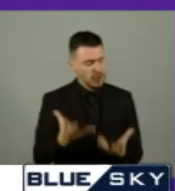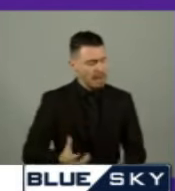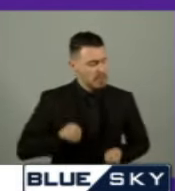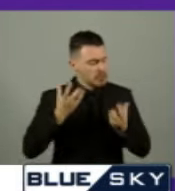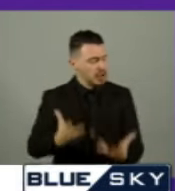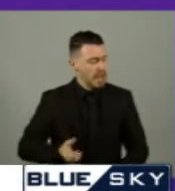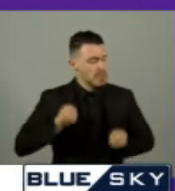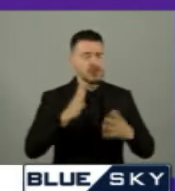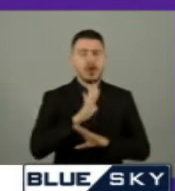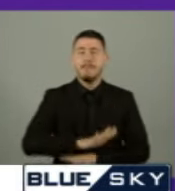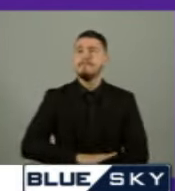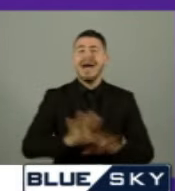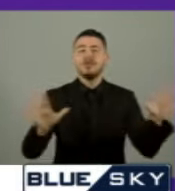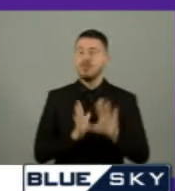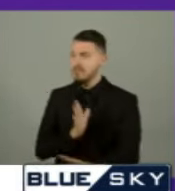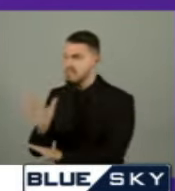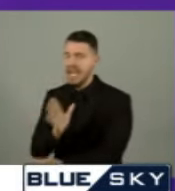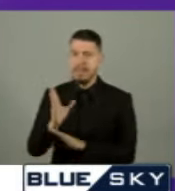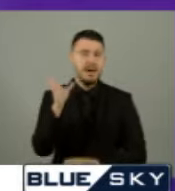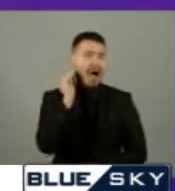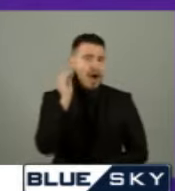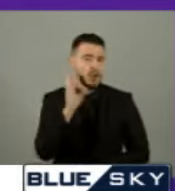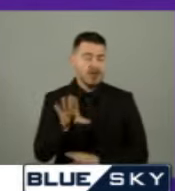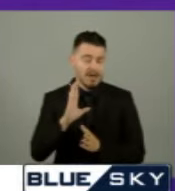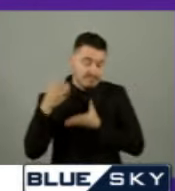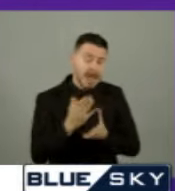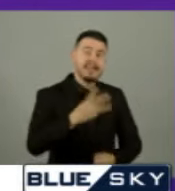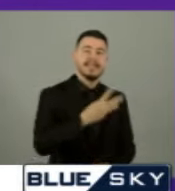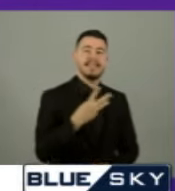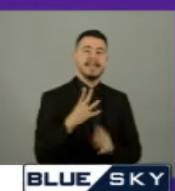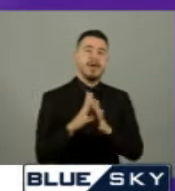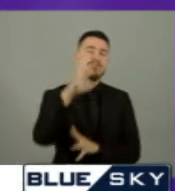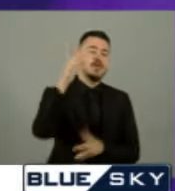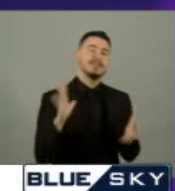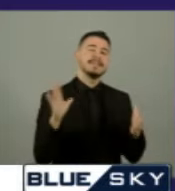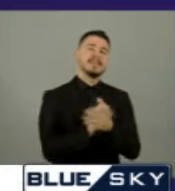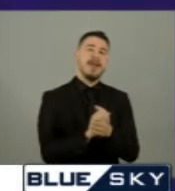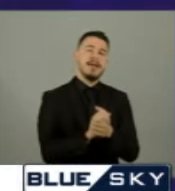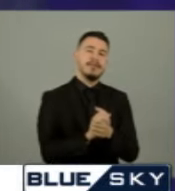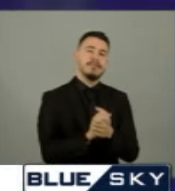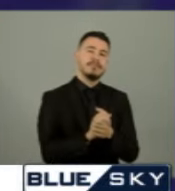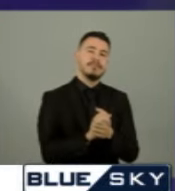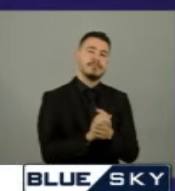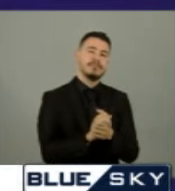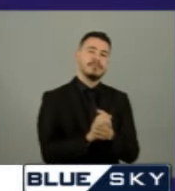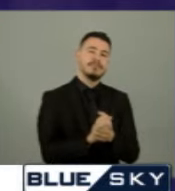παντού, στην πρώτη γραμμή, ότι αγωνίστηκα για τον ΣΥΡΙΖΑ, Προοδευτική Συμμαχία.